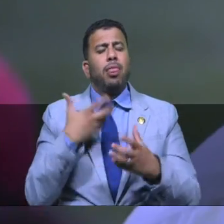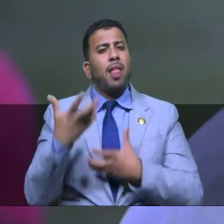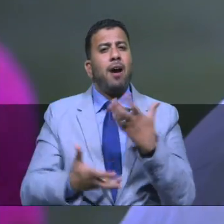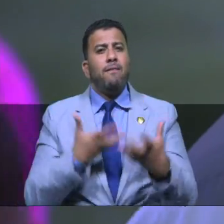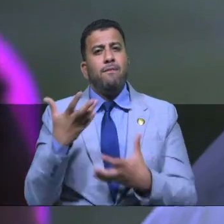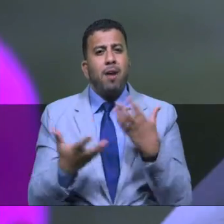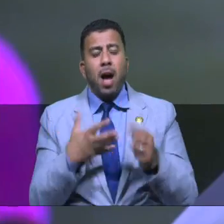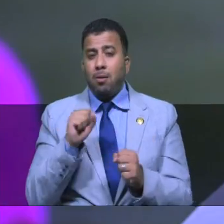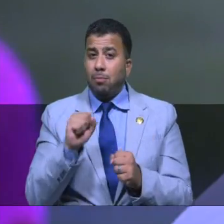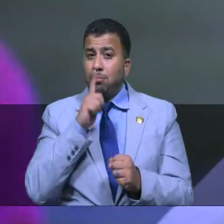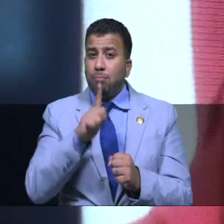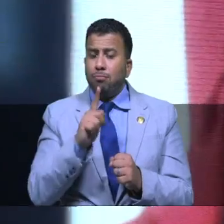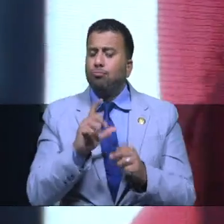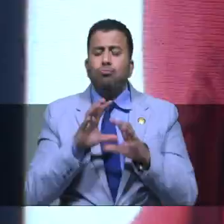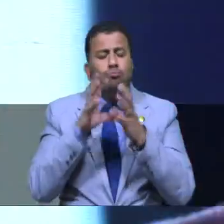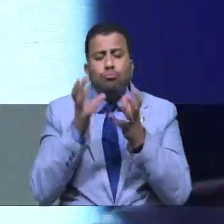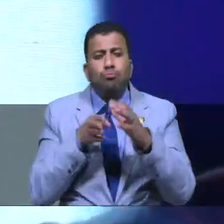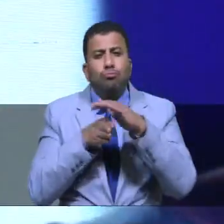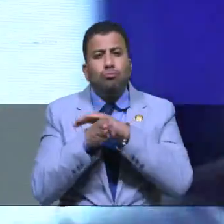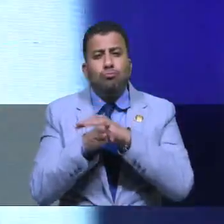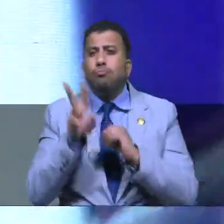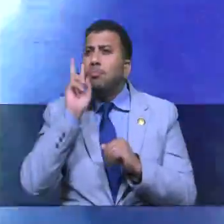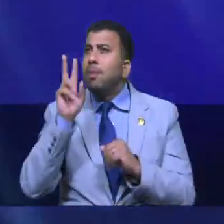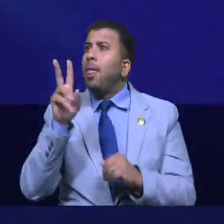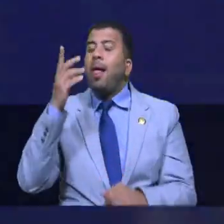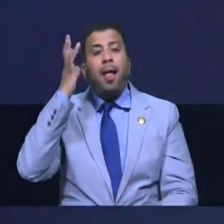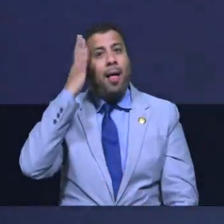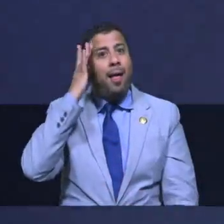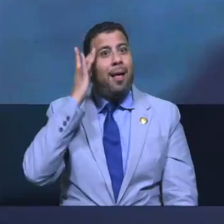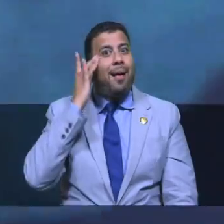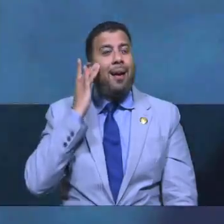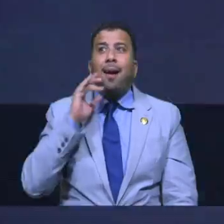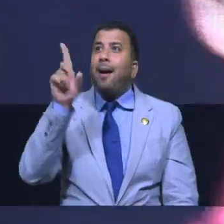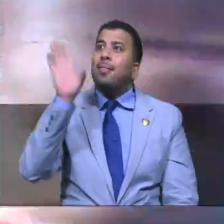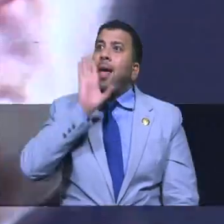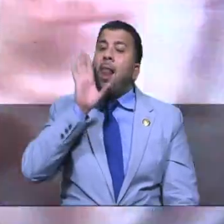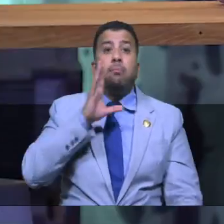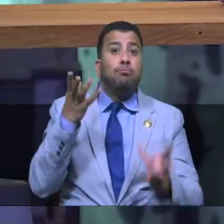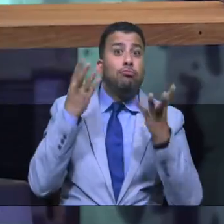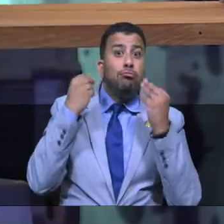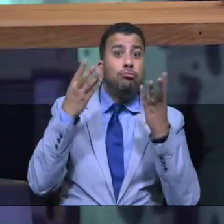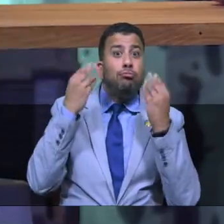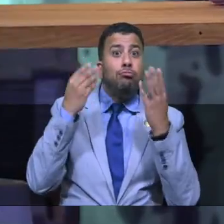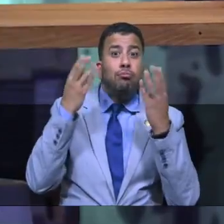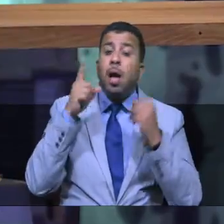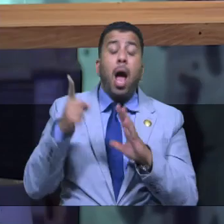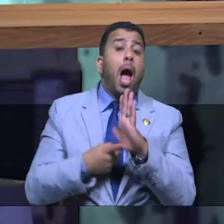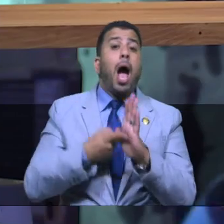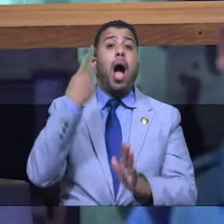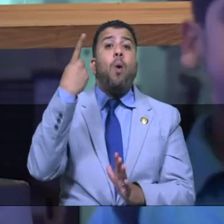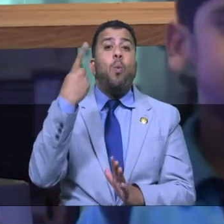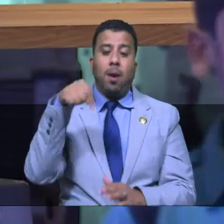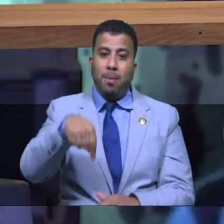التفاعلية المثيرة في أجواء مزجت بين المتعة والتعليم. لتعد هذه الفعالية الأولى من